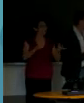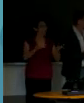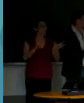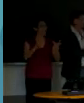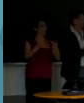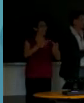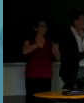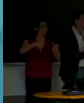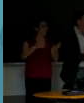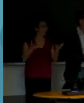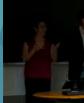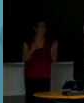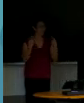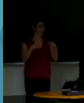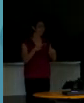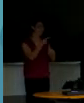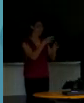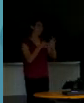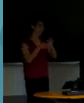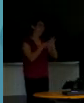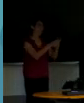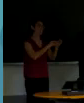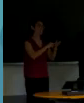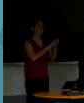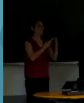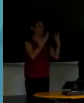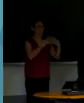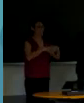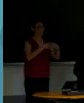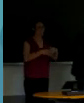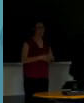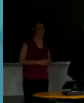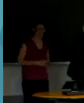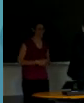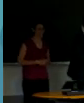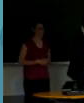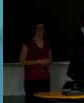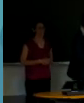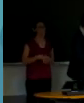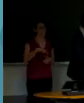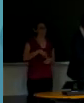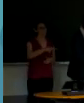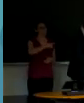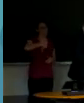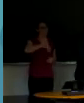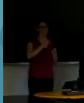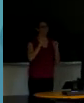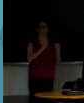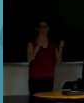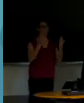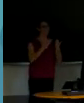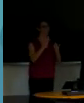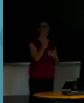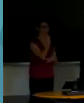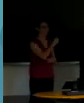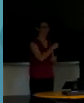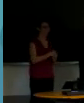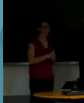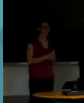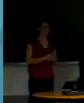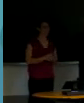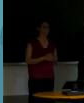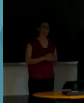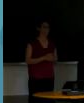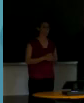questo punto di vista qui trovate effettivamente questo tipo di possibilità di studiare. Tutto quello che è